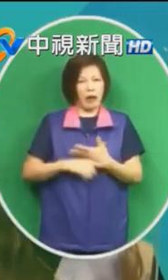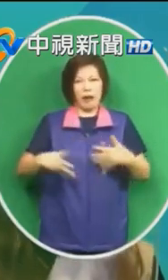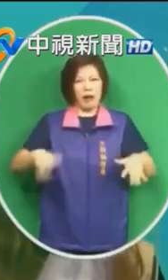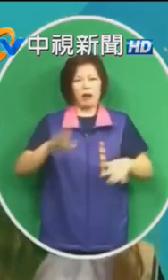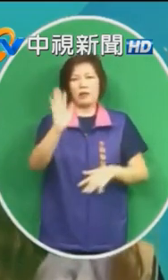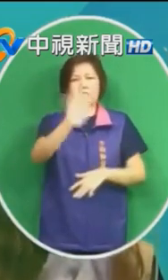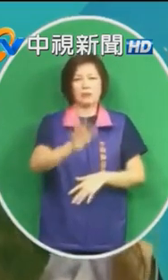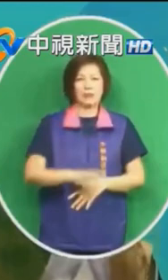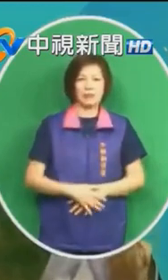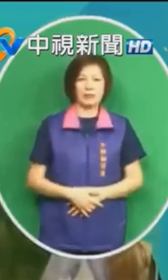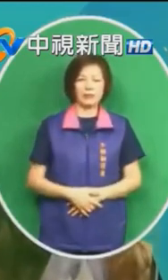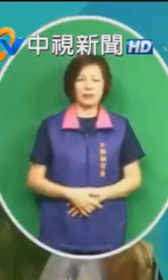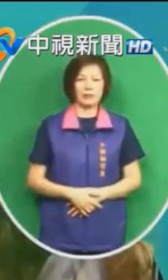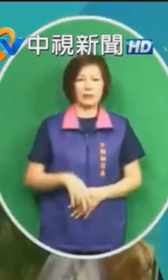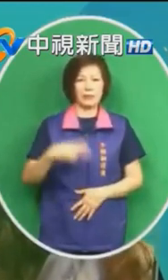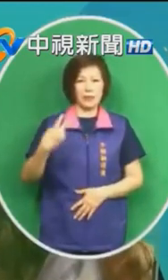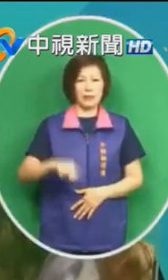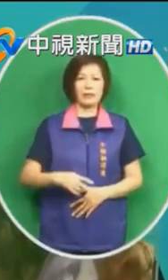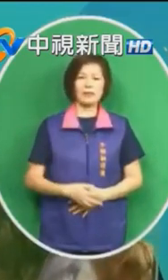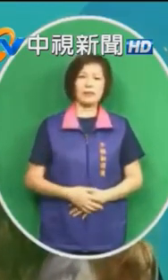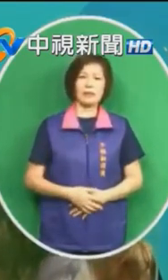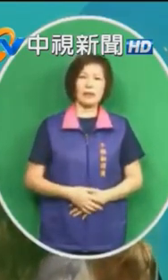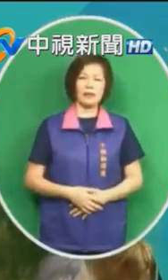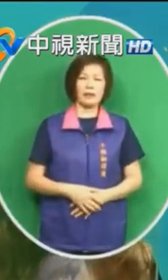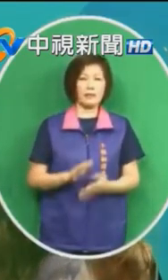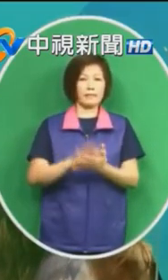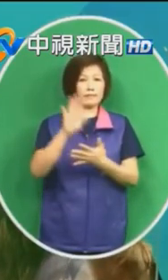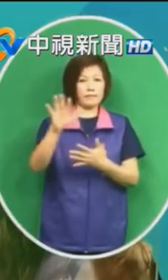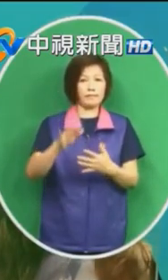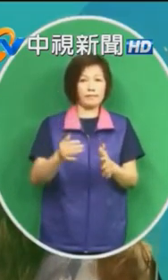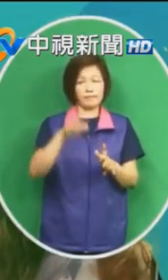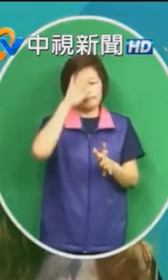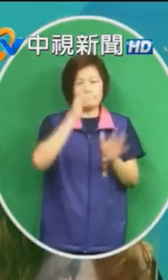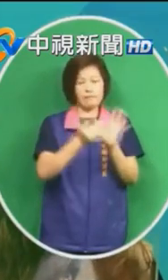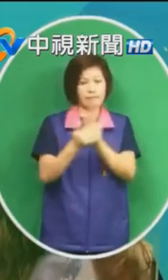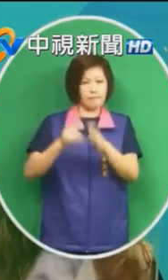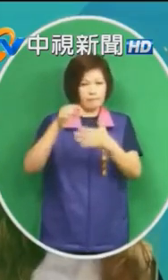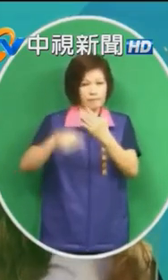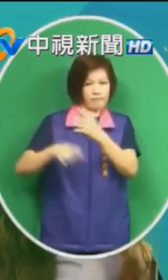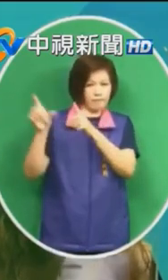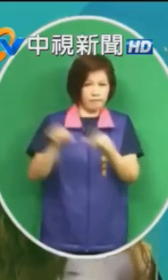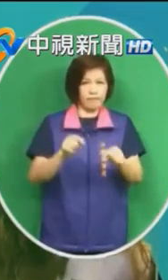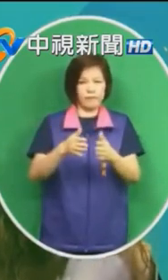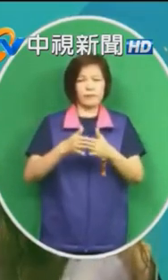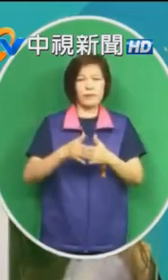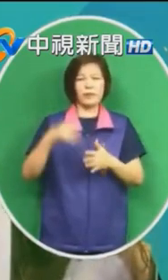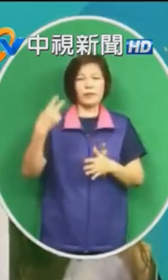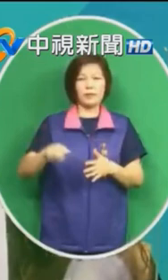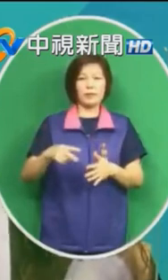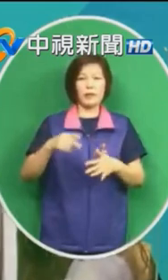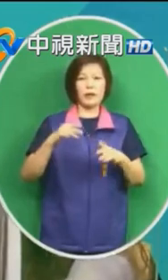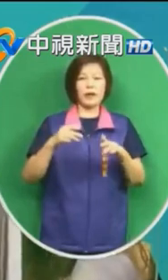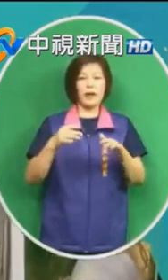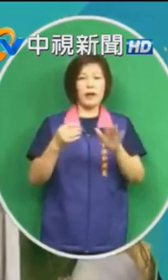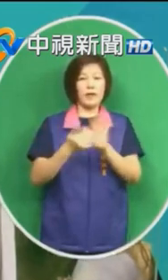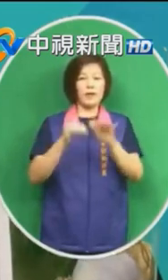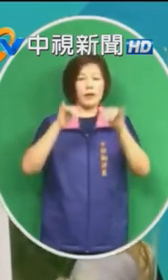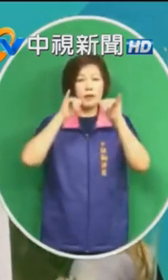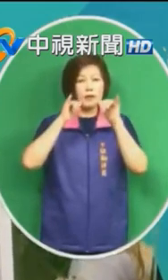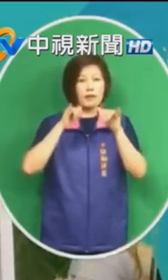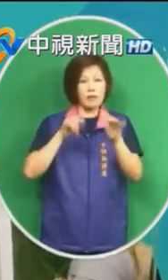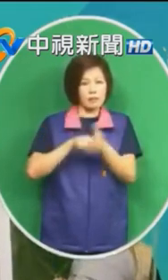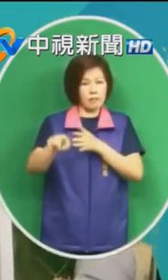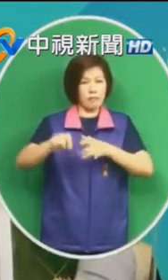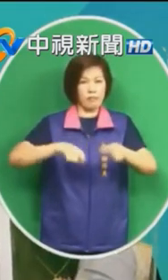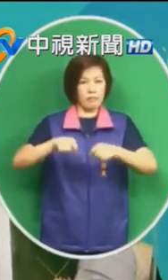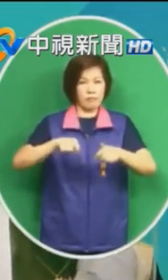么也应该严守未来相关的防疫规定。其次呢，对于芳疗专案，我要特别来做说